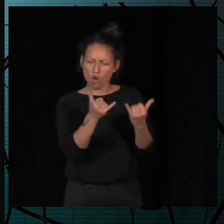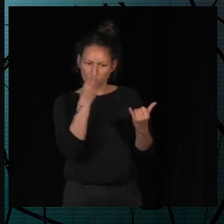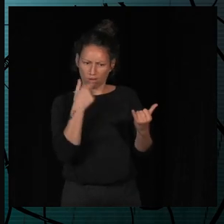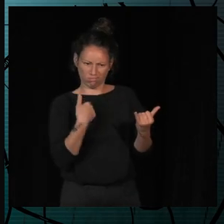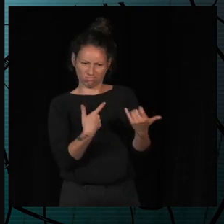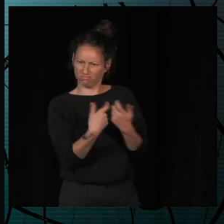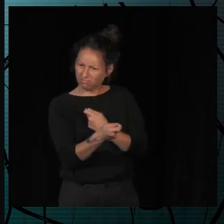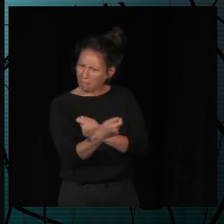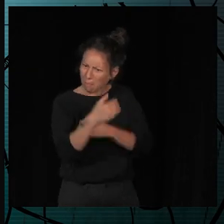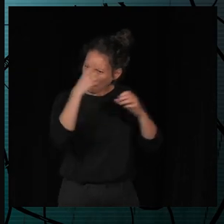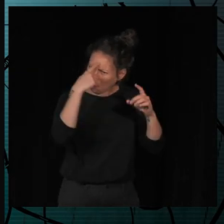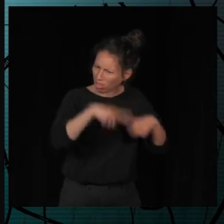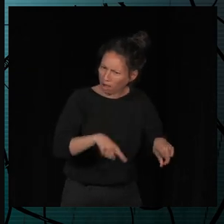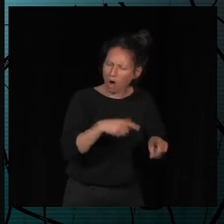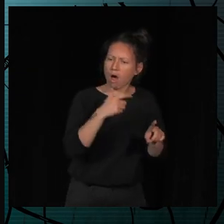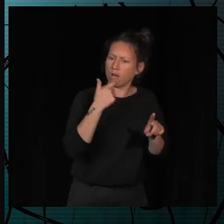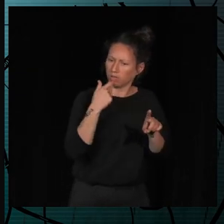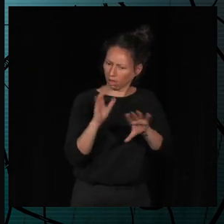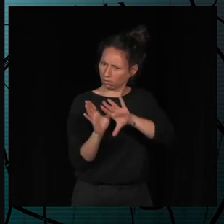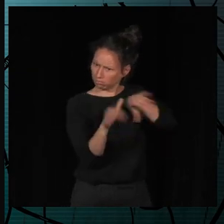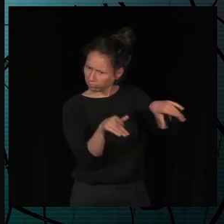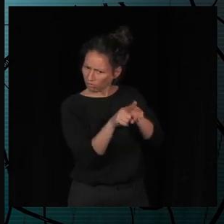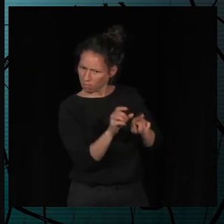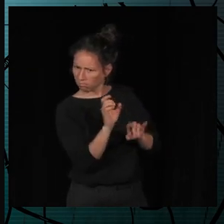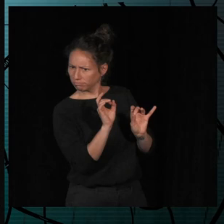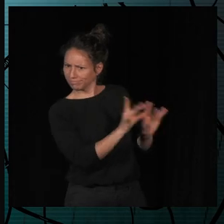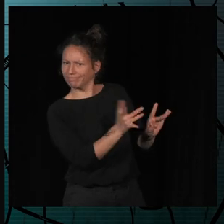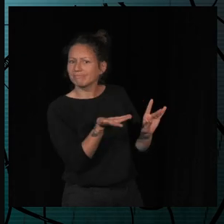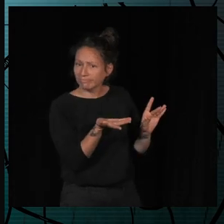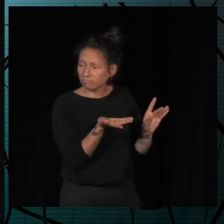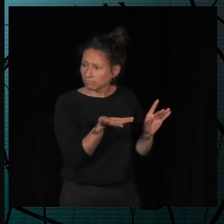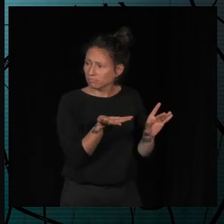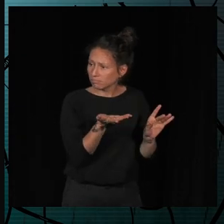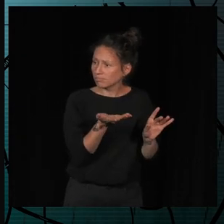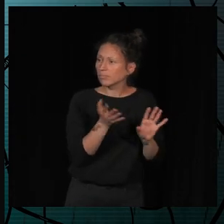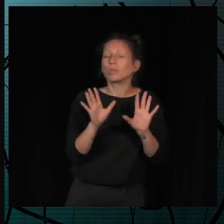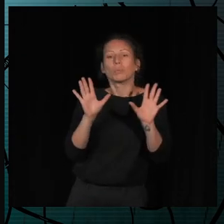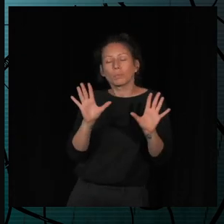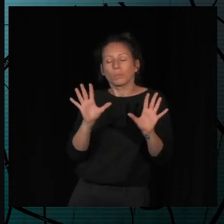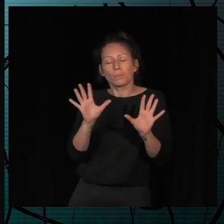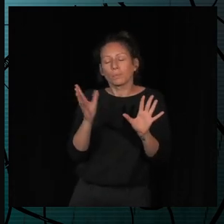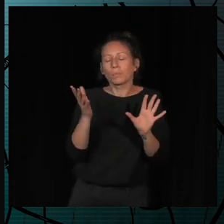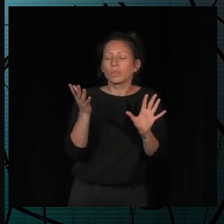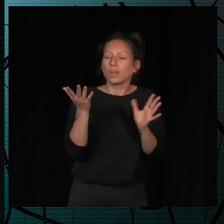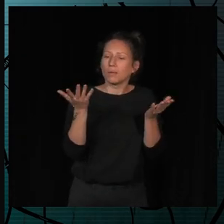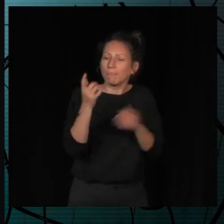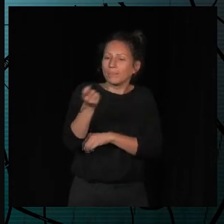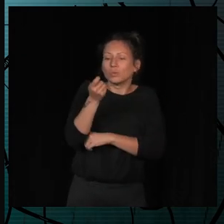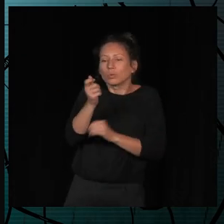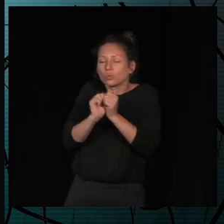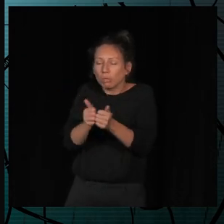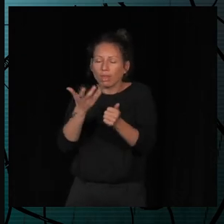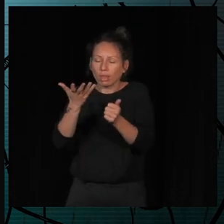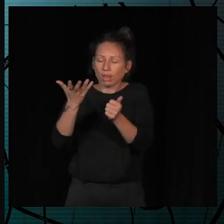alors je ne dis pas qu'il faut que ce soit la responsabilité du consommateur bien entendu de réguler une industrie qui n'est pas régulée hein bien sûr c'est pas ce que je dis mais je crois que